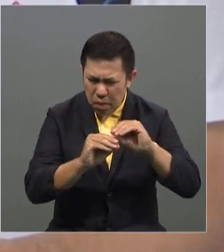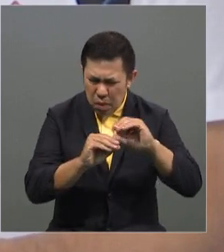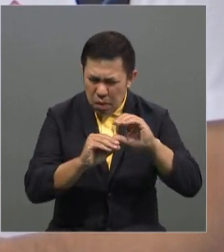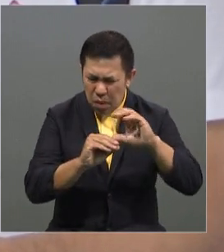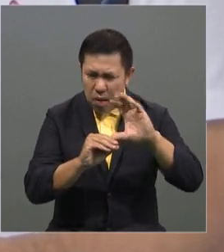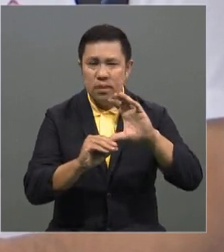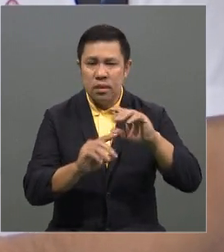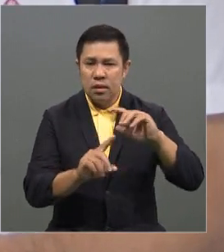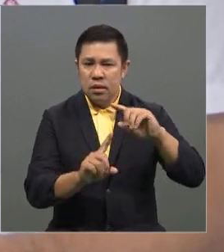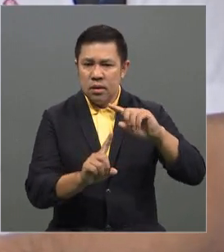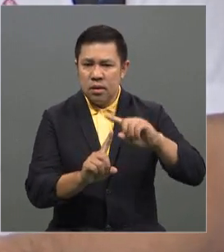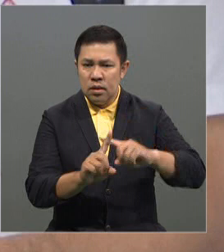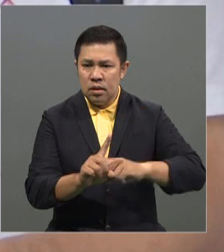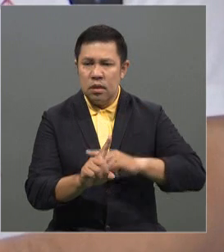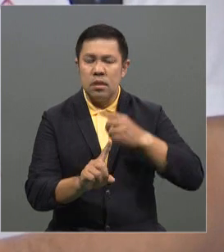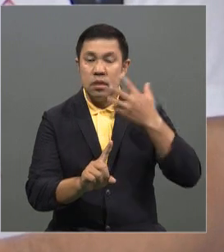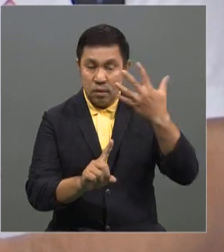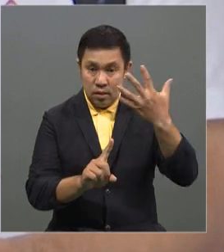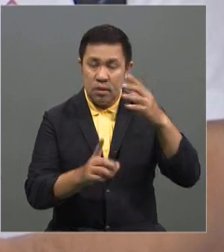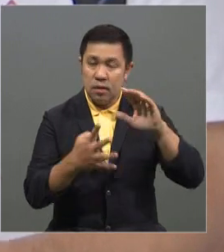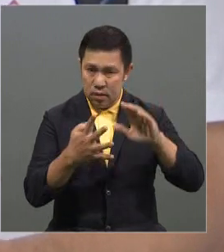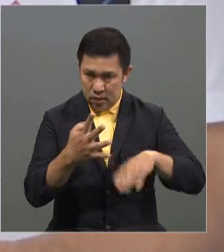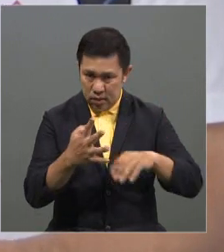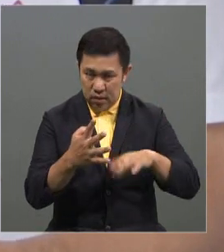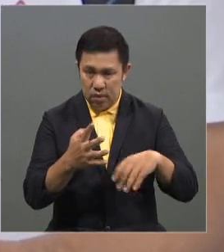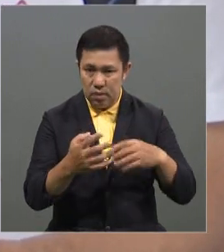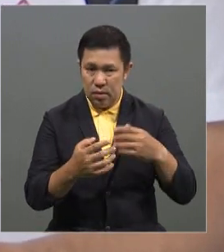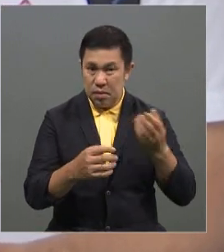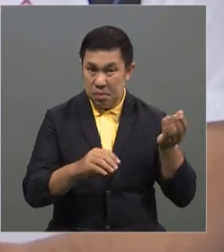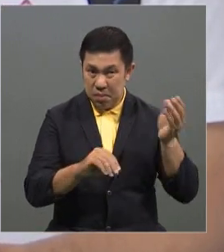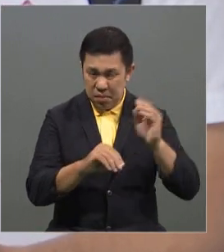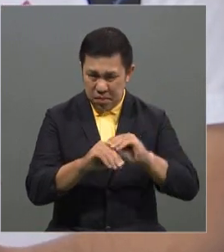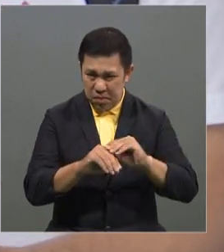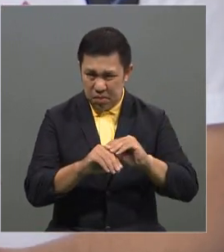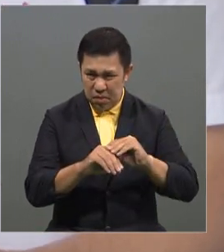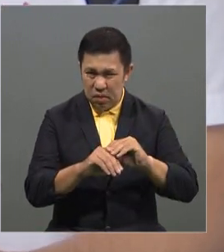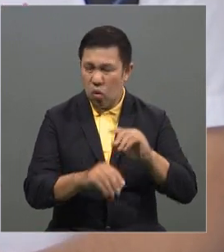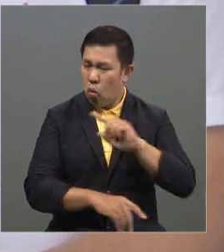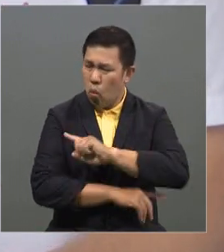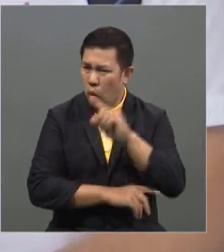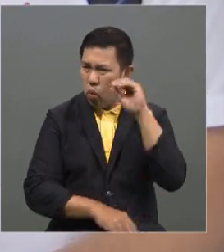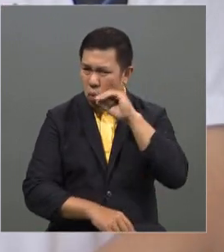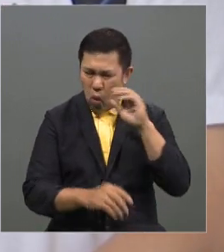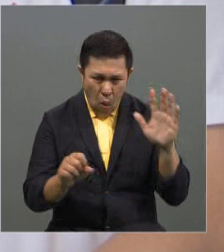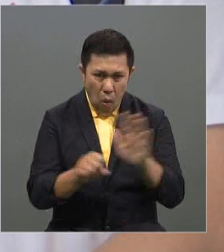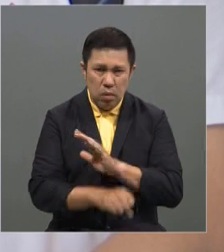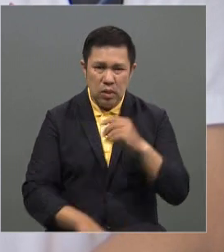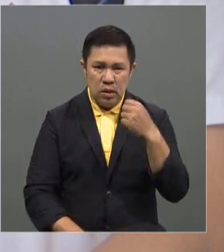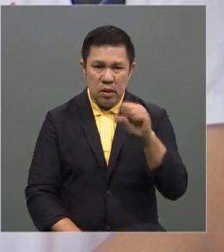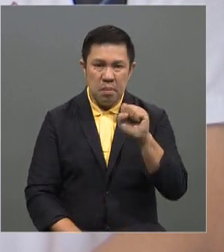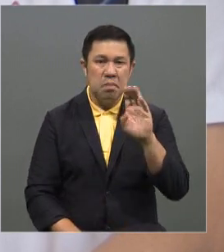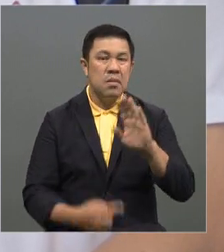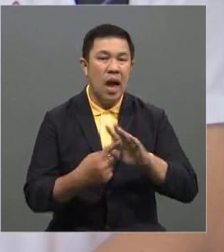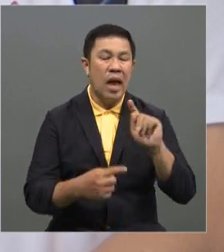จนปลายเดือนพฤษภาค่ะก็คือลงแค่ทุกวันค่ะจนมันเป็น10บาทประมาณวันที่